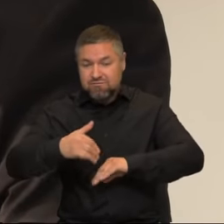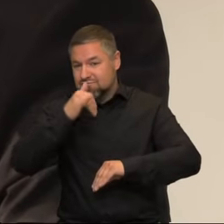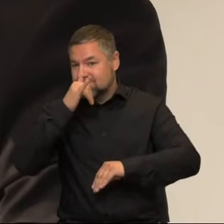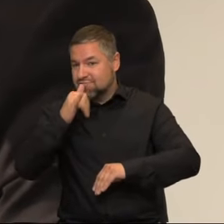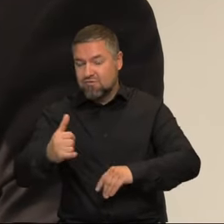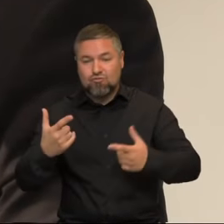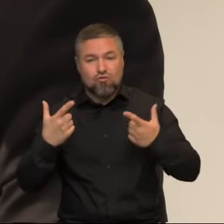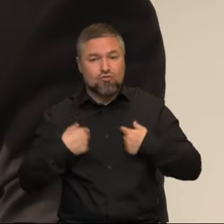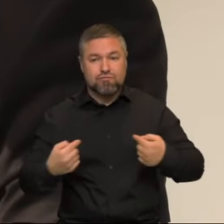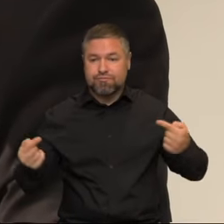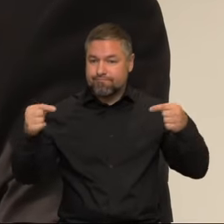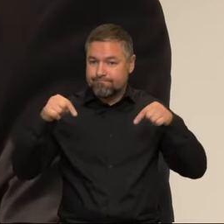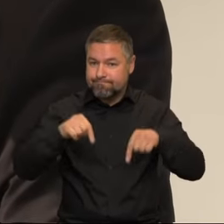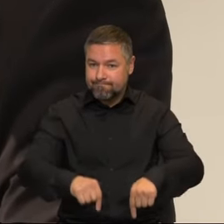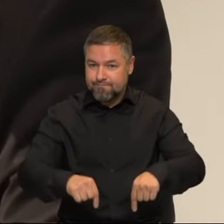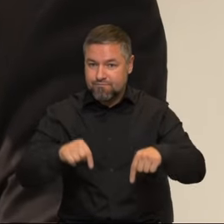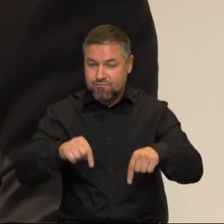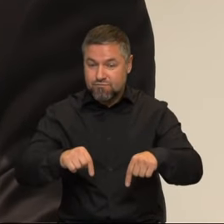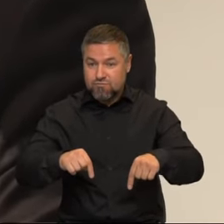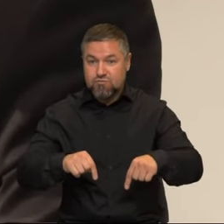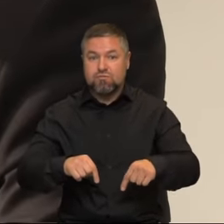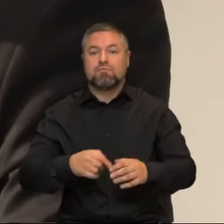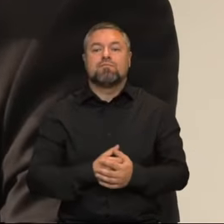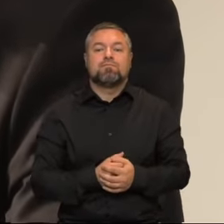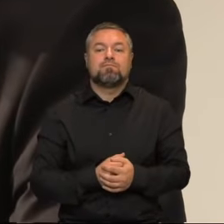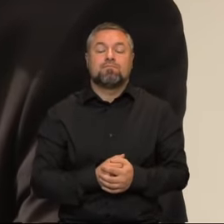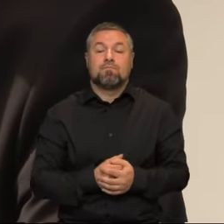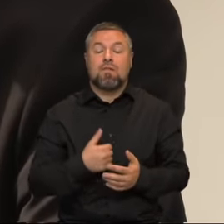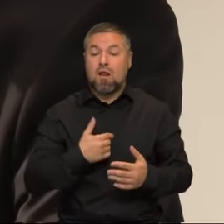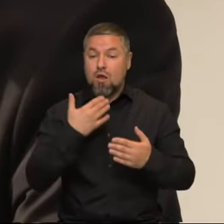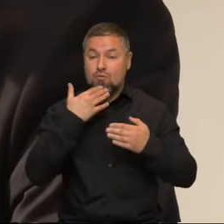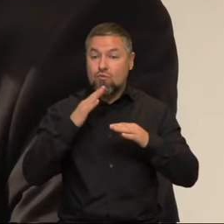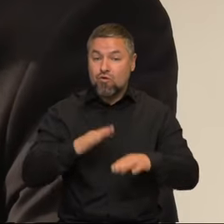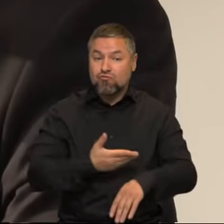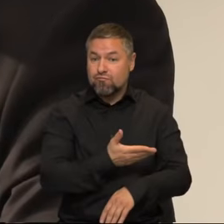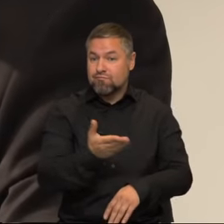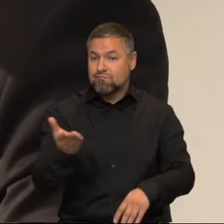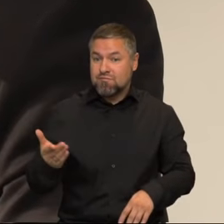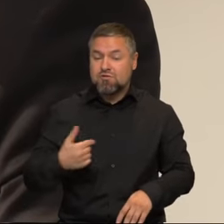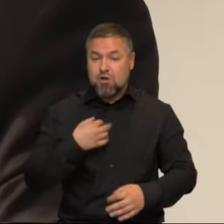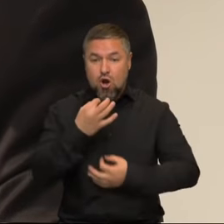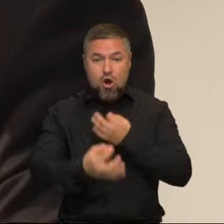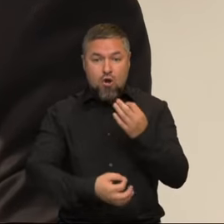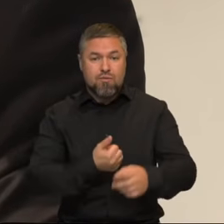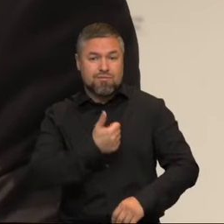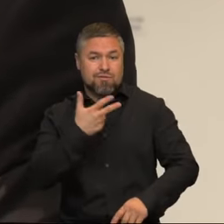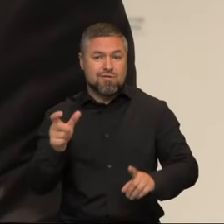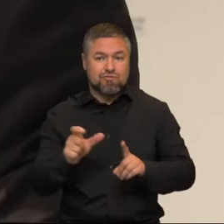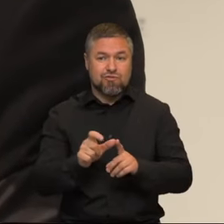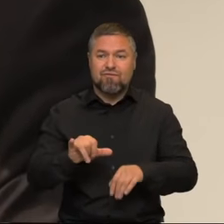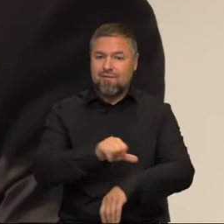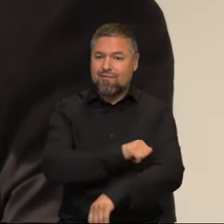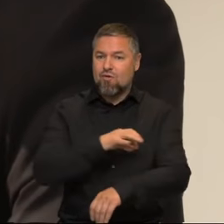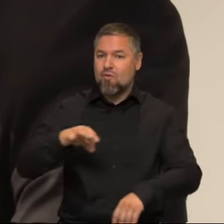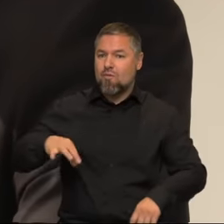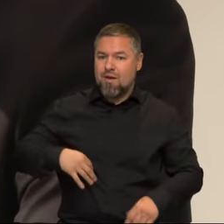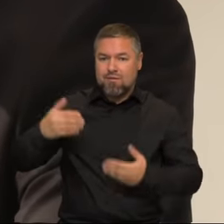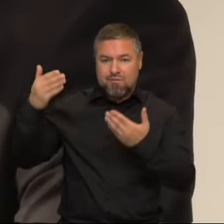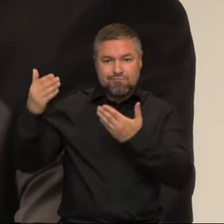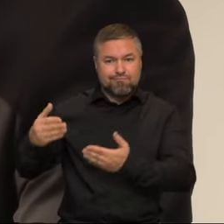może uczestniczyć w tej uroczystości, ale pozwólcie państwo, że powiem parę słów w imieniu pani prezydent.